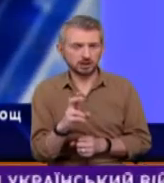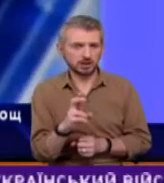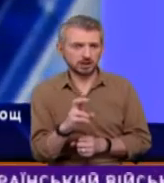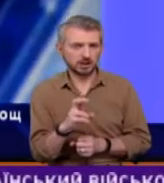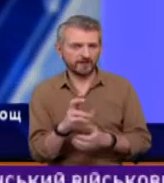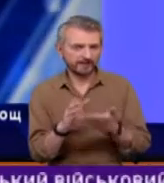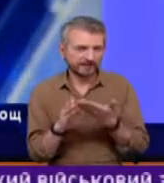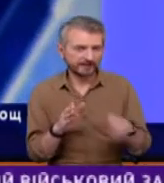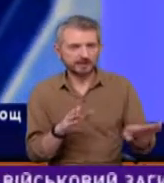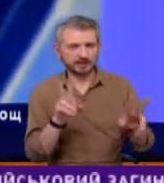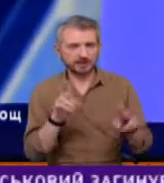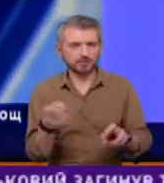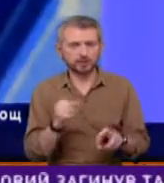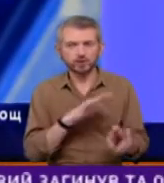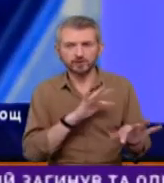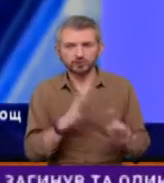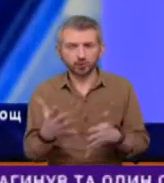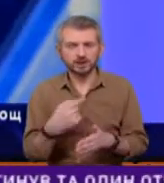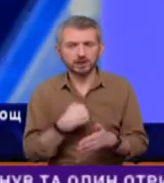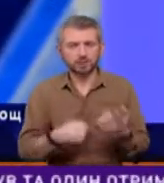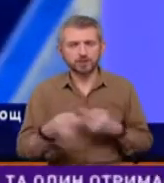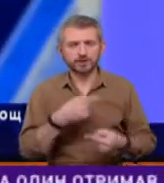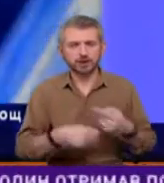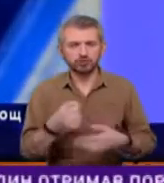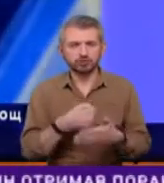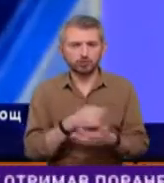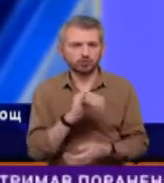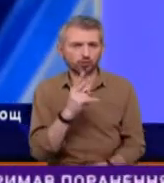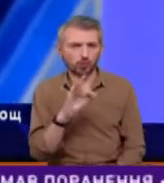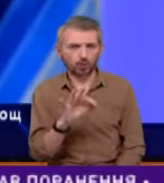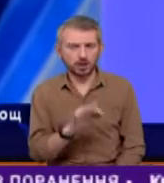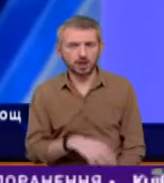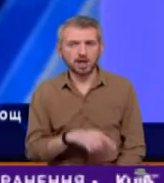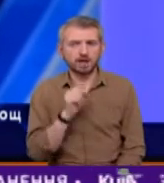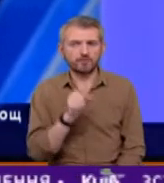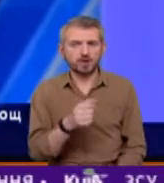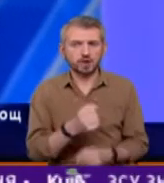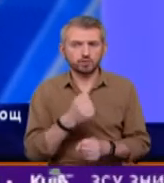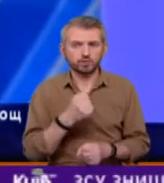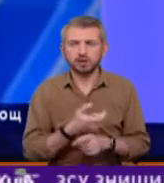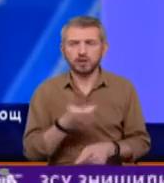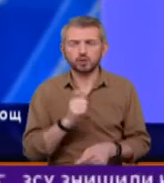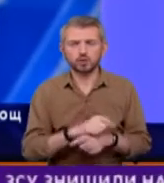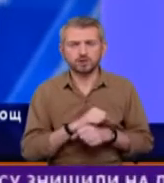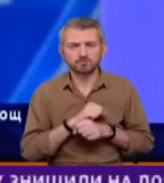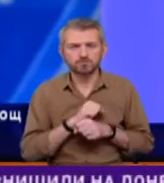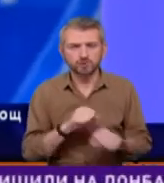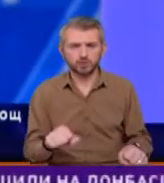тему з тим, що відбулося. Я знову-таки повертаюся до Юко. Вона зробила дуже мужній,